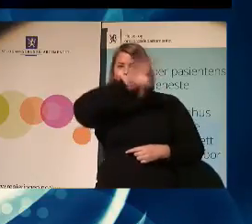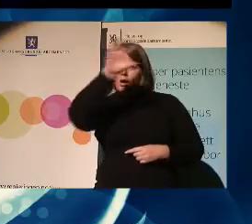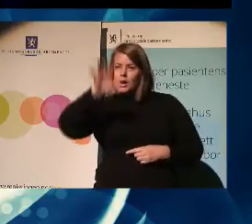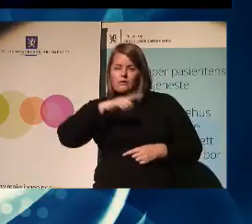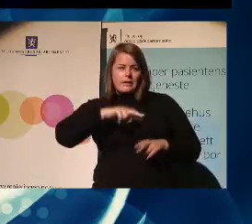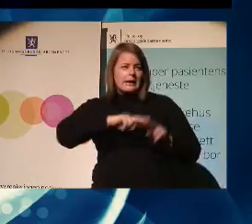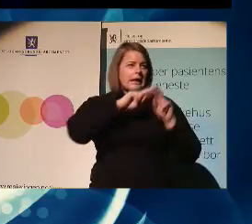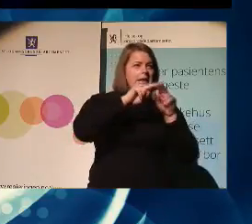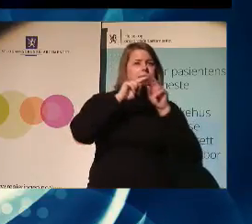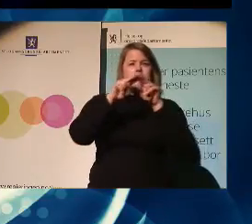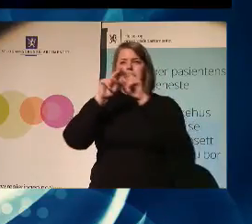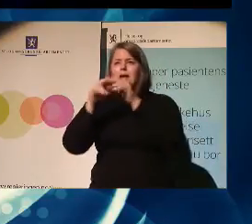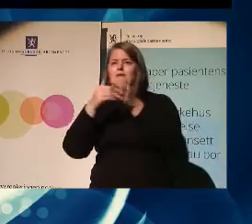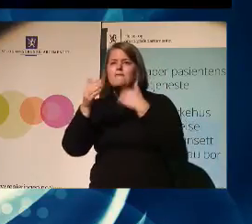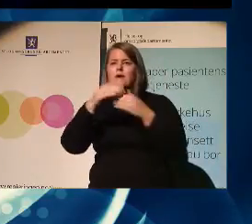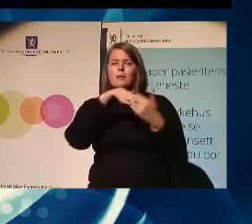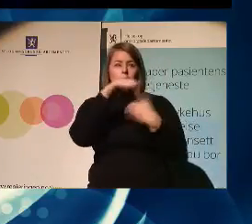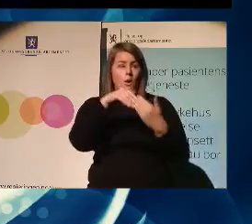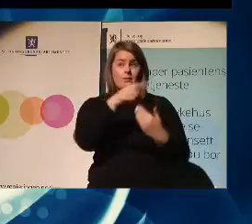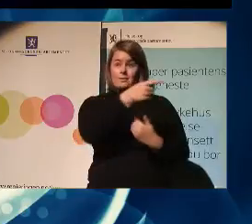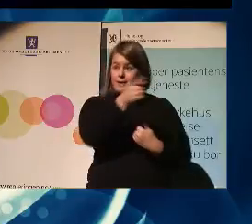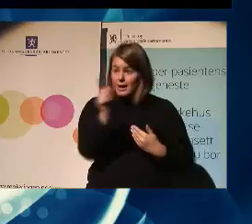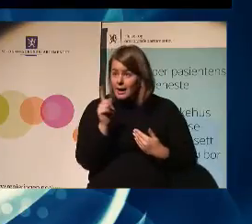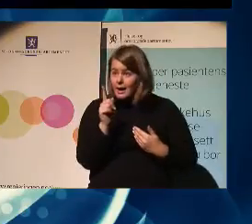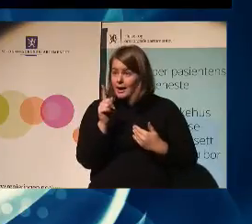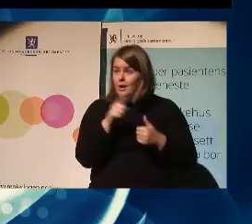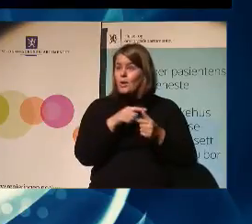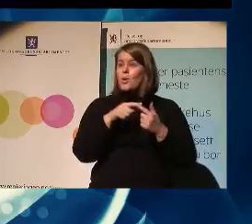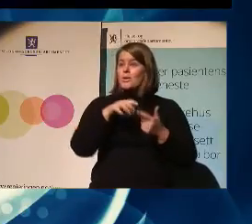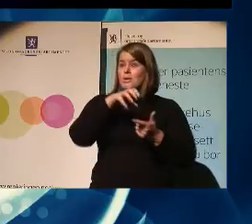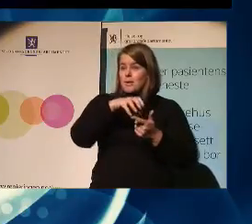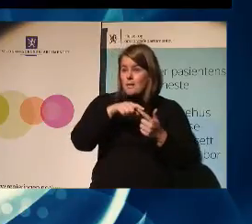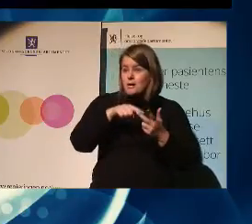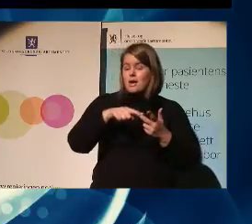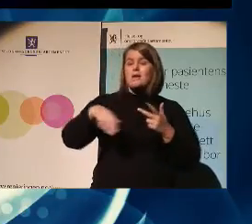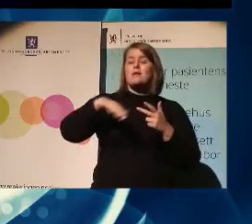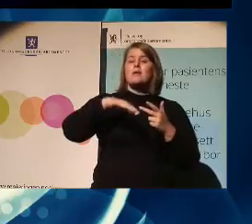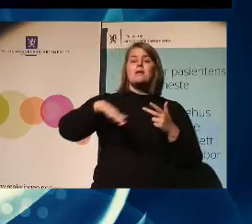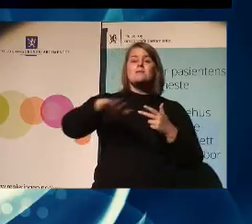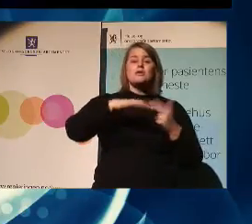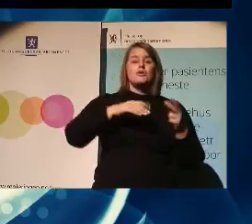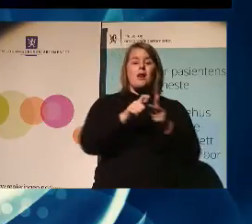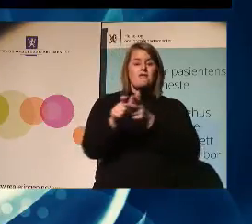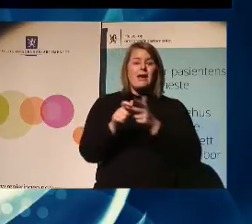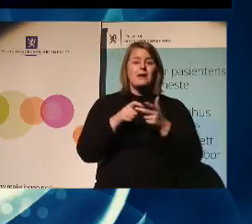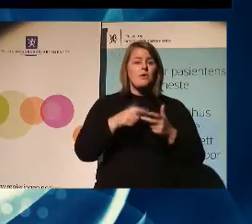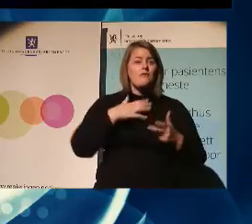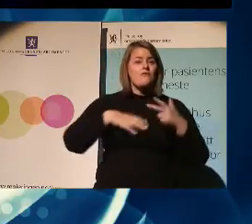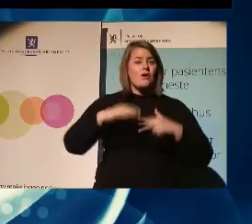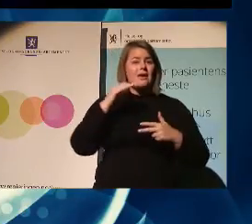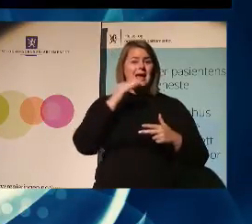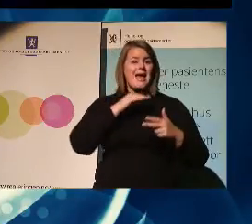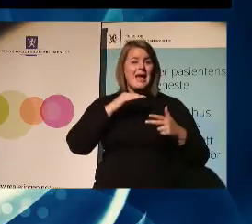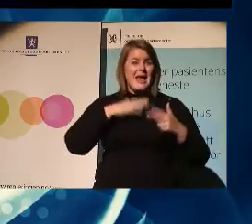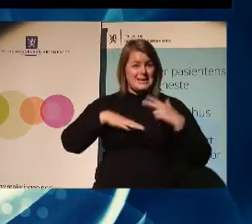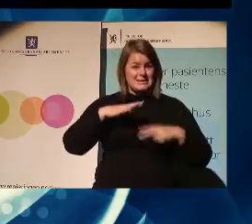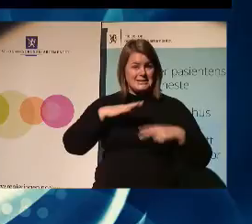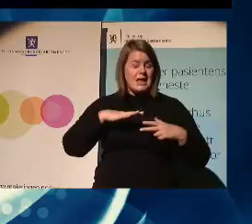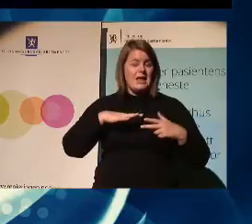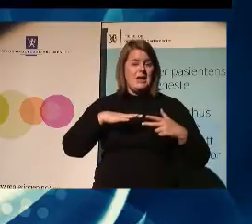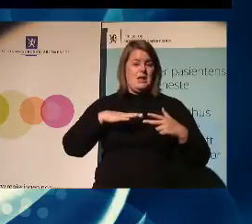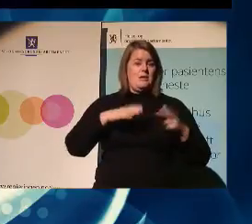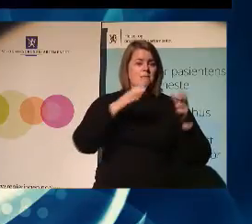mellom gode fagmiljøer, dere, departementet, Nasjonalforeningen for folkehelsen, og hadde 7 møter med demente